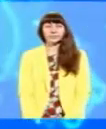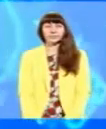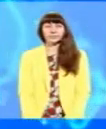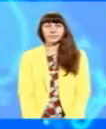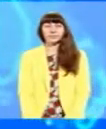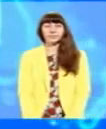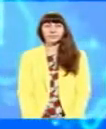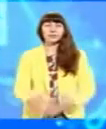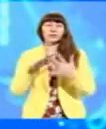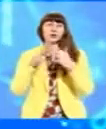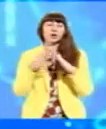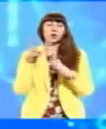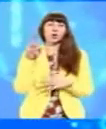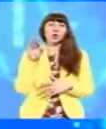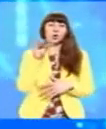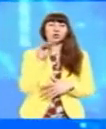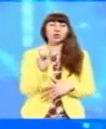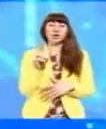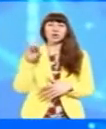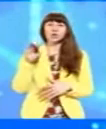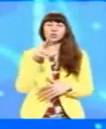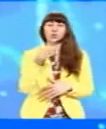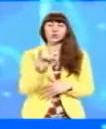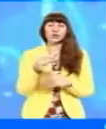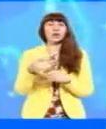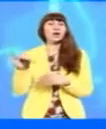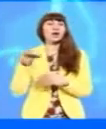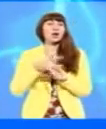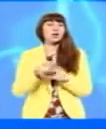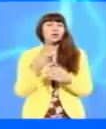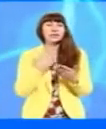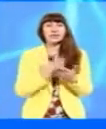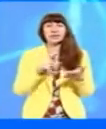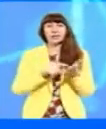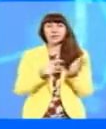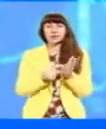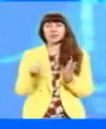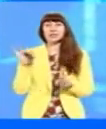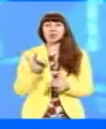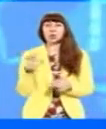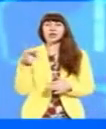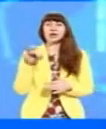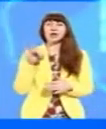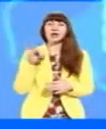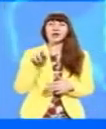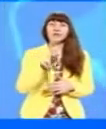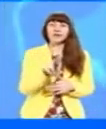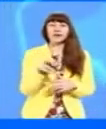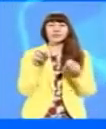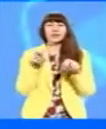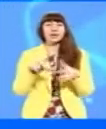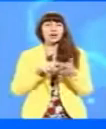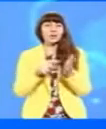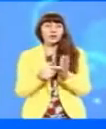Наурызым ауданының Қожа ауылында жаңа дәрісхана ашылды. Мамандандырылған кабинет рухани жаңғыру бағдарламасының аясында мектептің